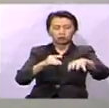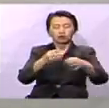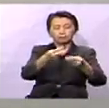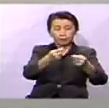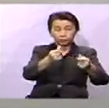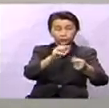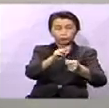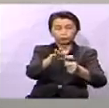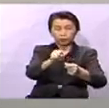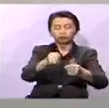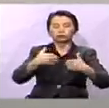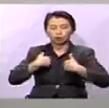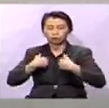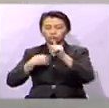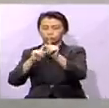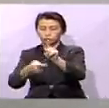Mas, iaitu seramai